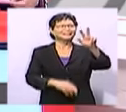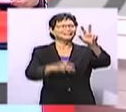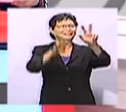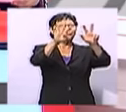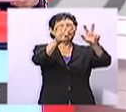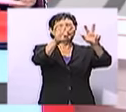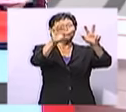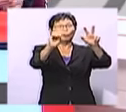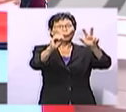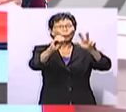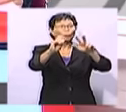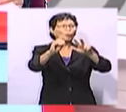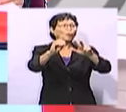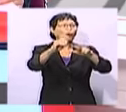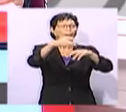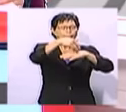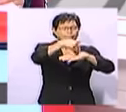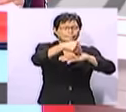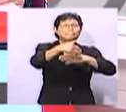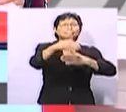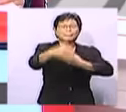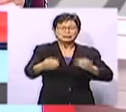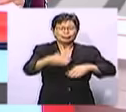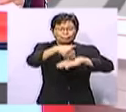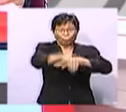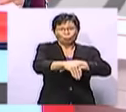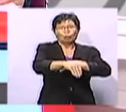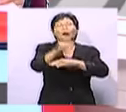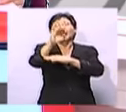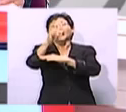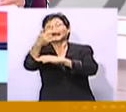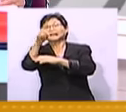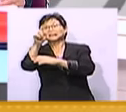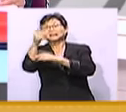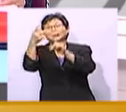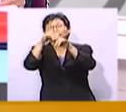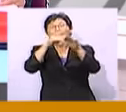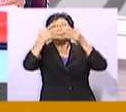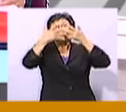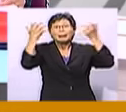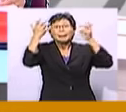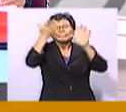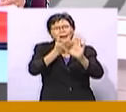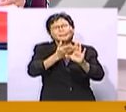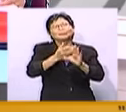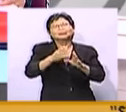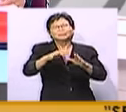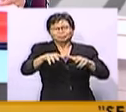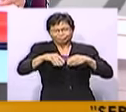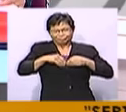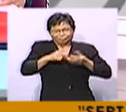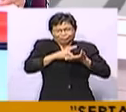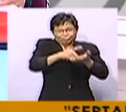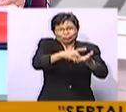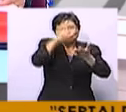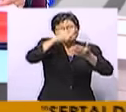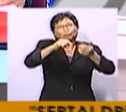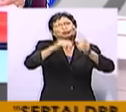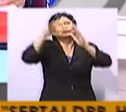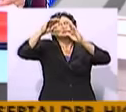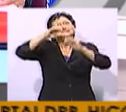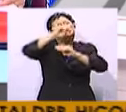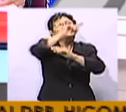...340 buah pejabat pos di seluruh negara yang merupakan ejen kepada Maybank kini boleh menerima sumbangan rakyat untuk Tabung Harapan